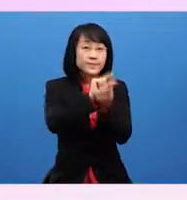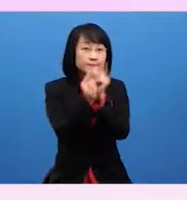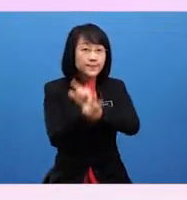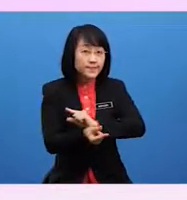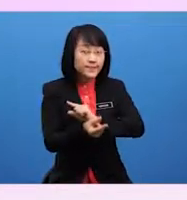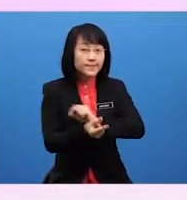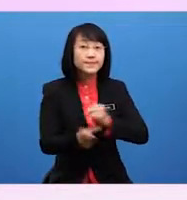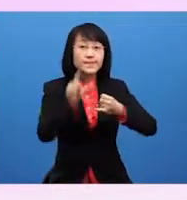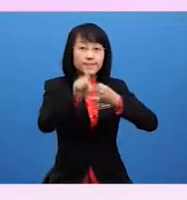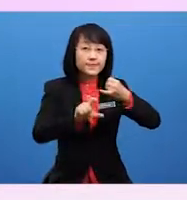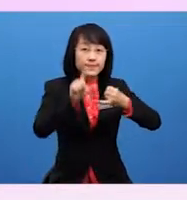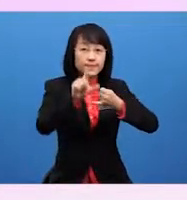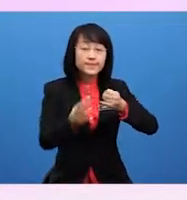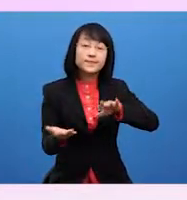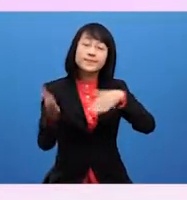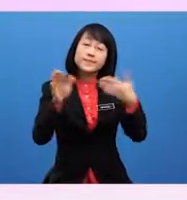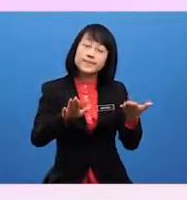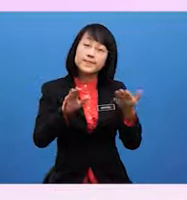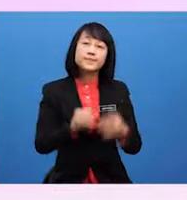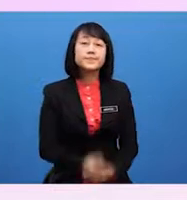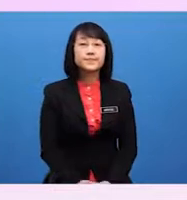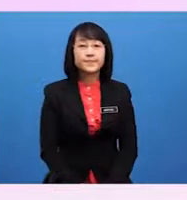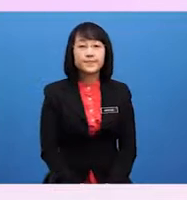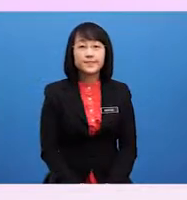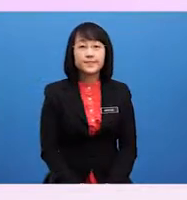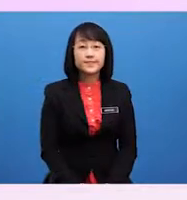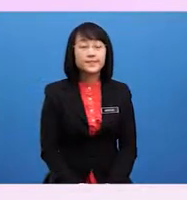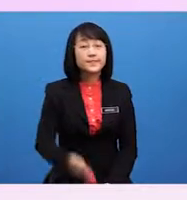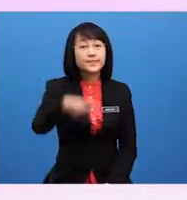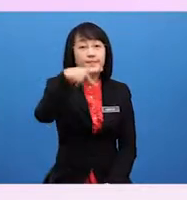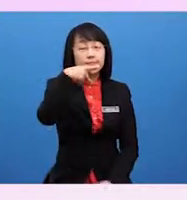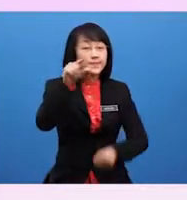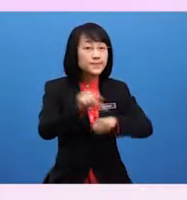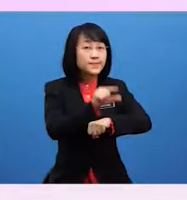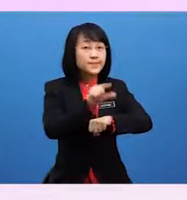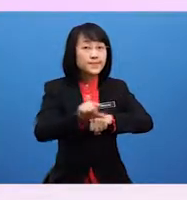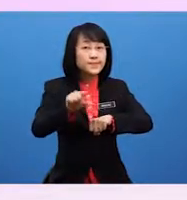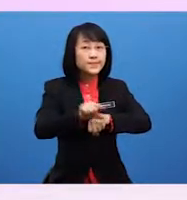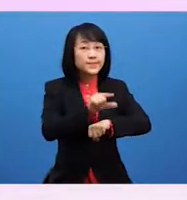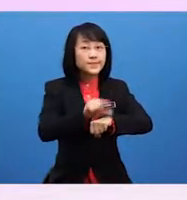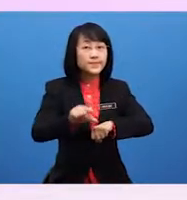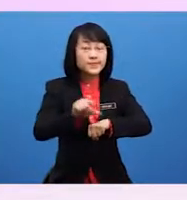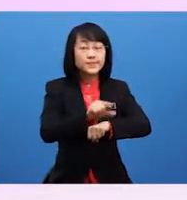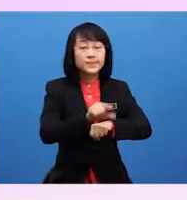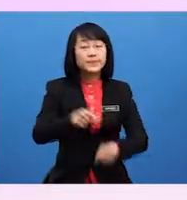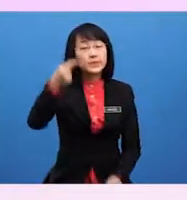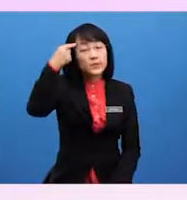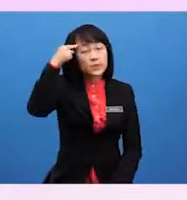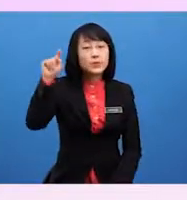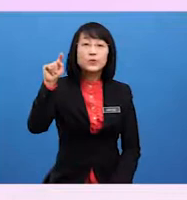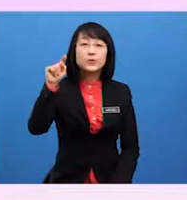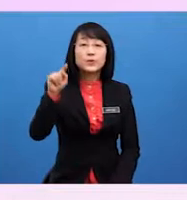telah mati. Selain itu, protein juga digunakan untuk mensintesis enzim,